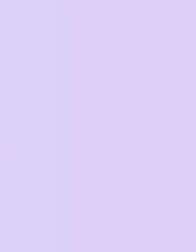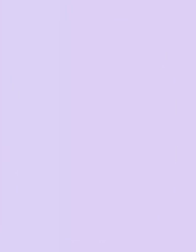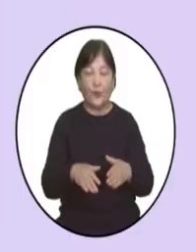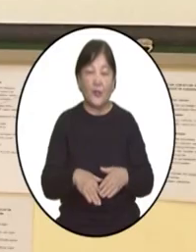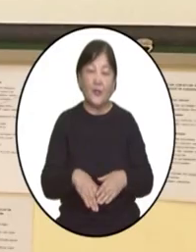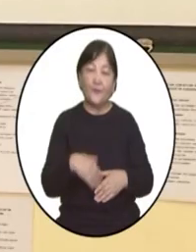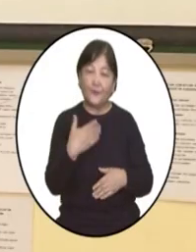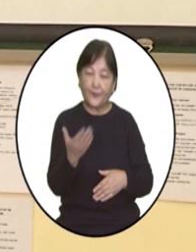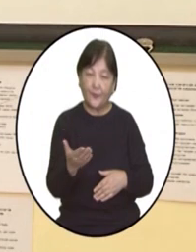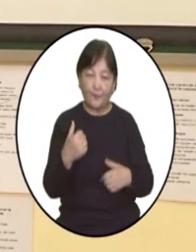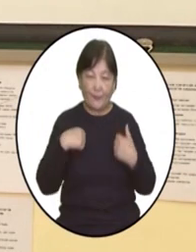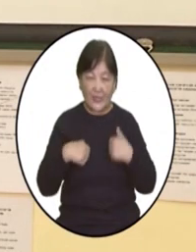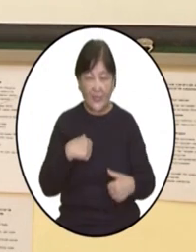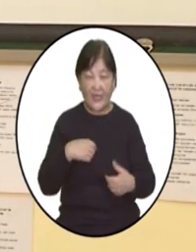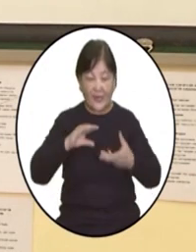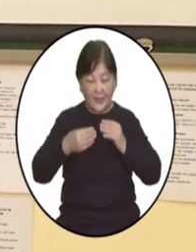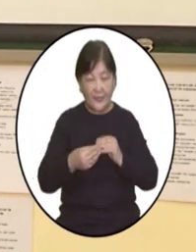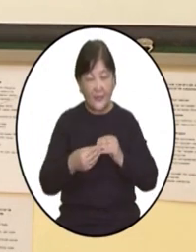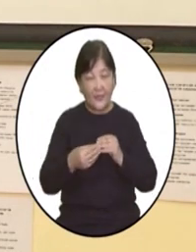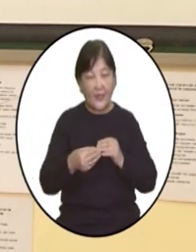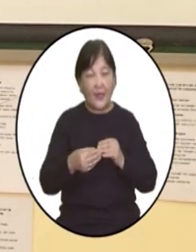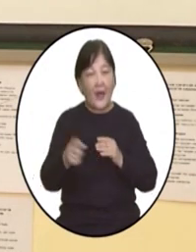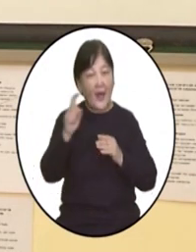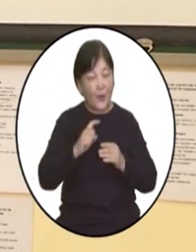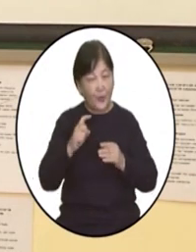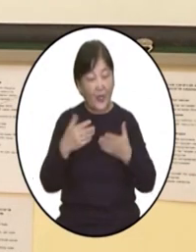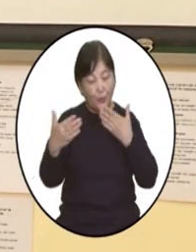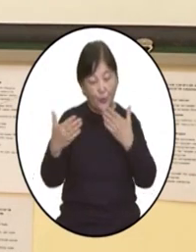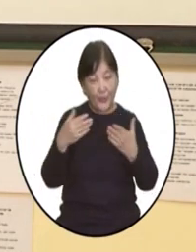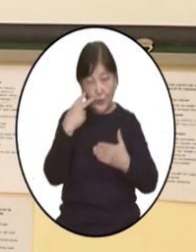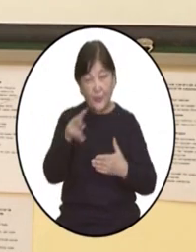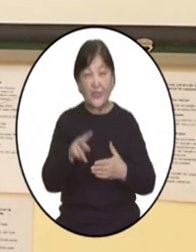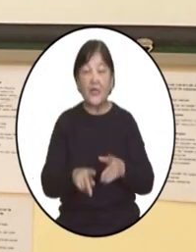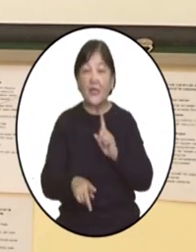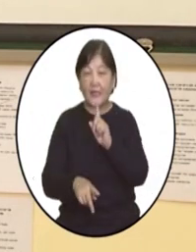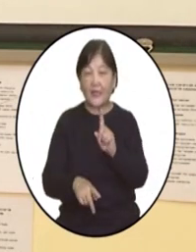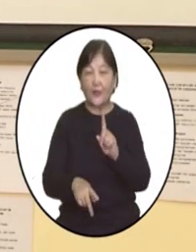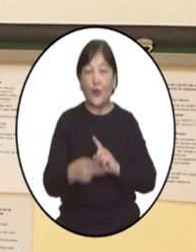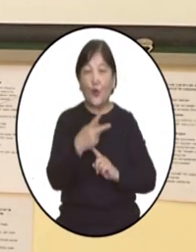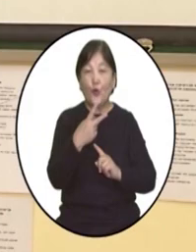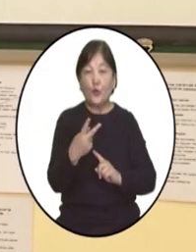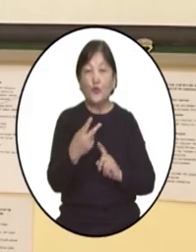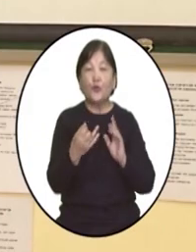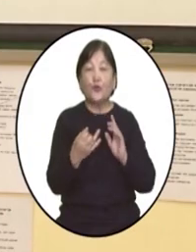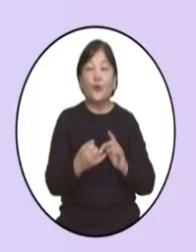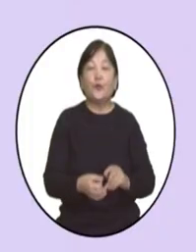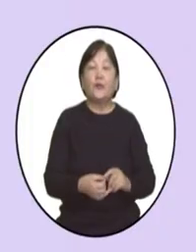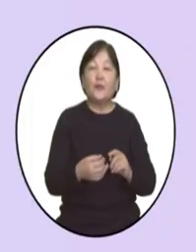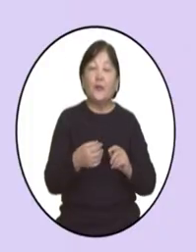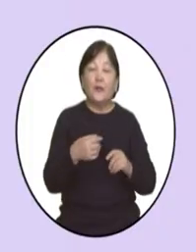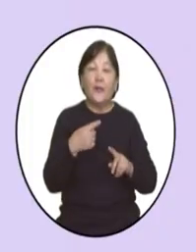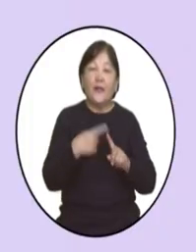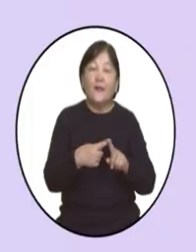За, багшихаа одоо бүгдөө хариултаа тулгая. Эхнийх нь 273 дээр 78 градусаа